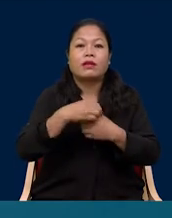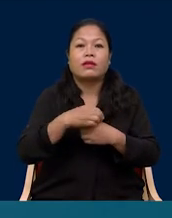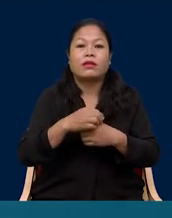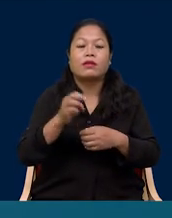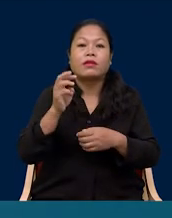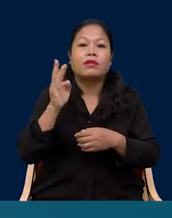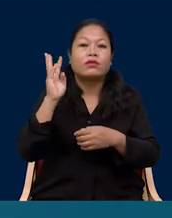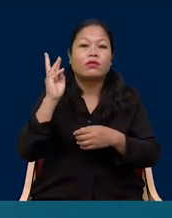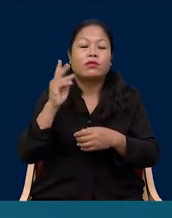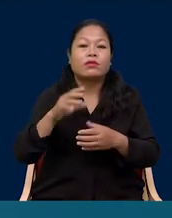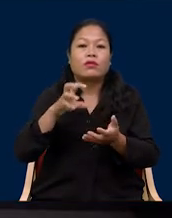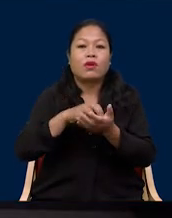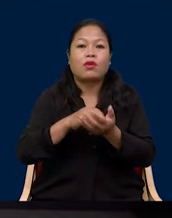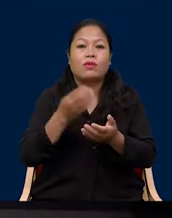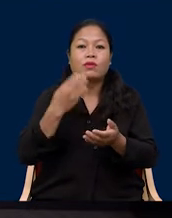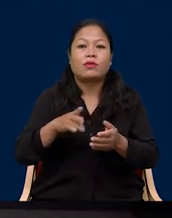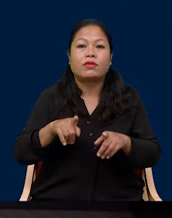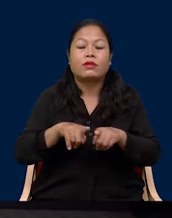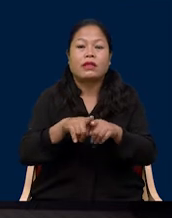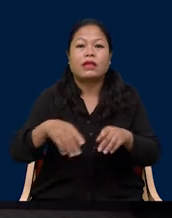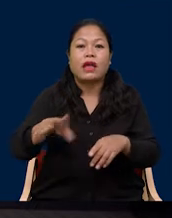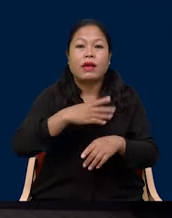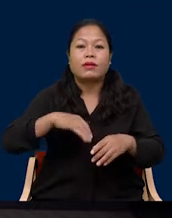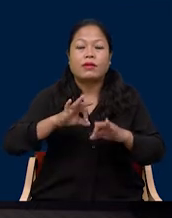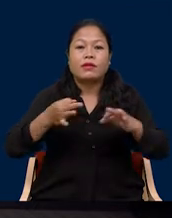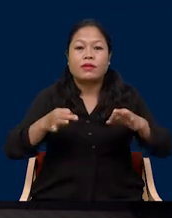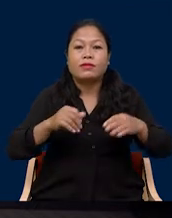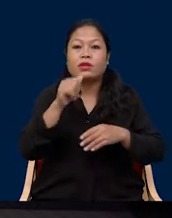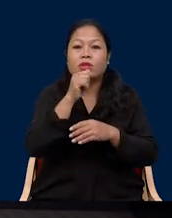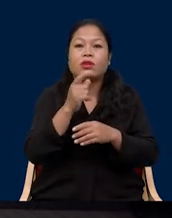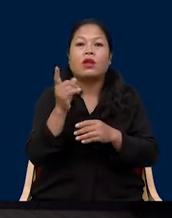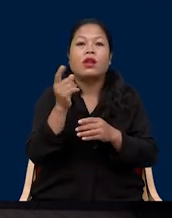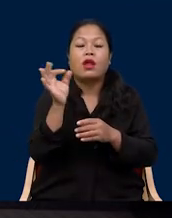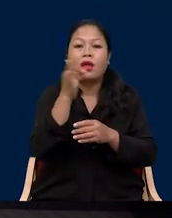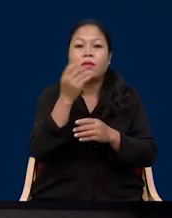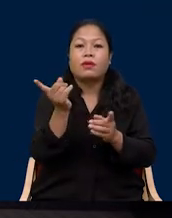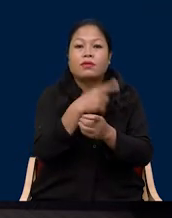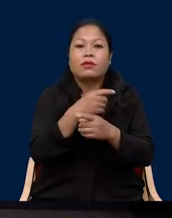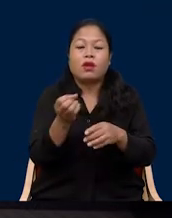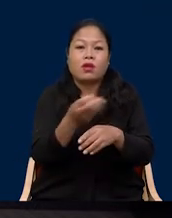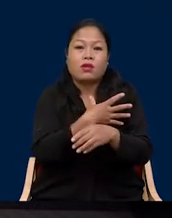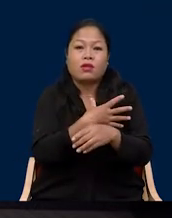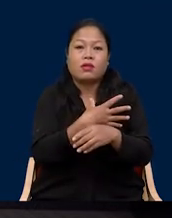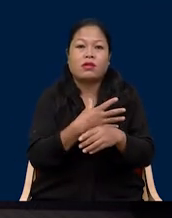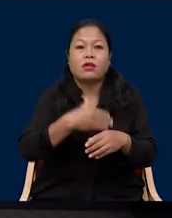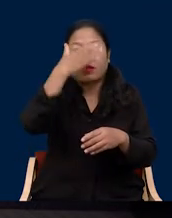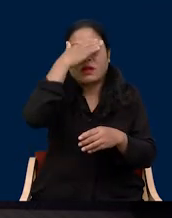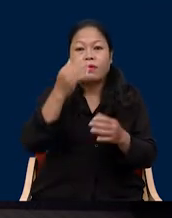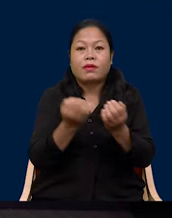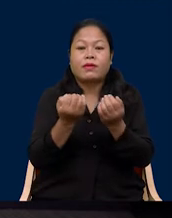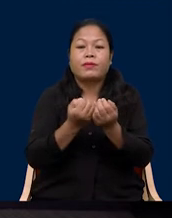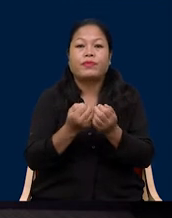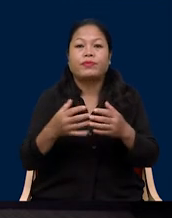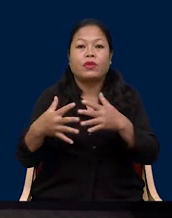भने 4थो स्थानमा आउँछौँ। साथै हामीले अहिले विभिन्न किसिमका जलवायु परिवर्तनको असरको सामना गरिरहेका